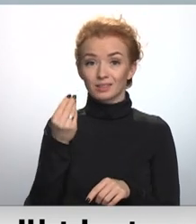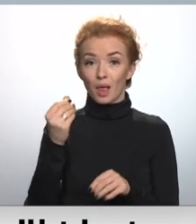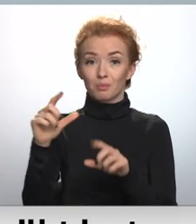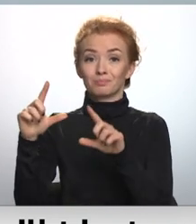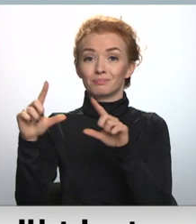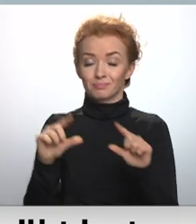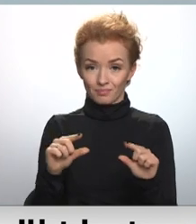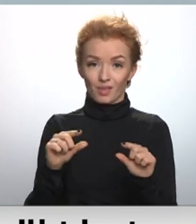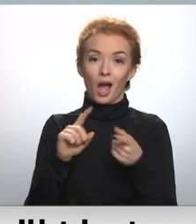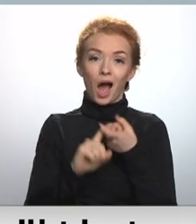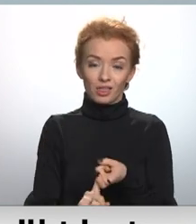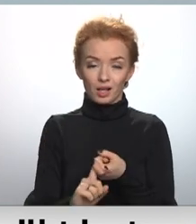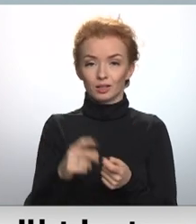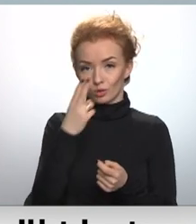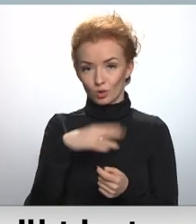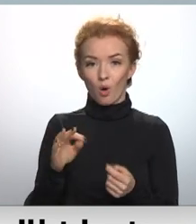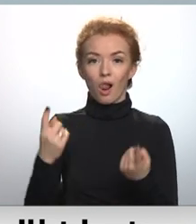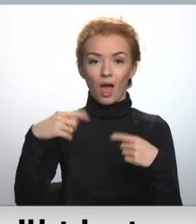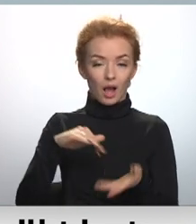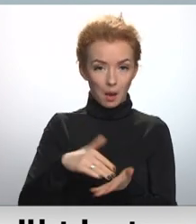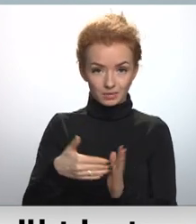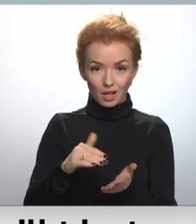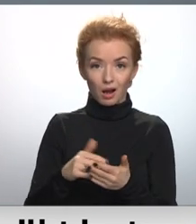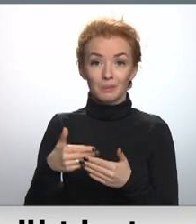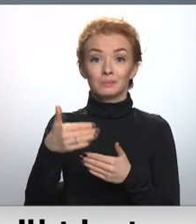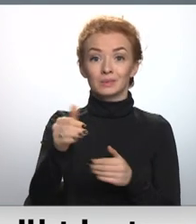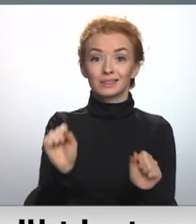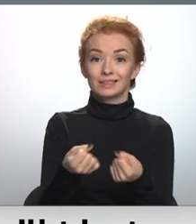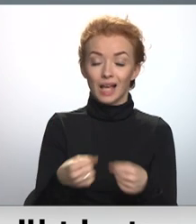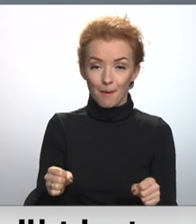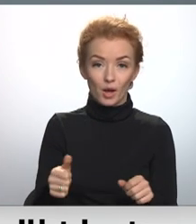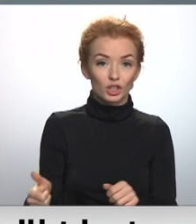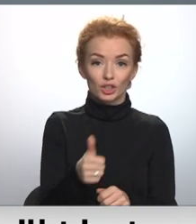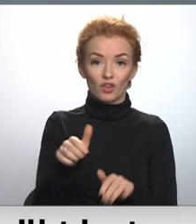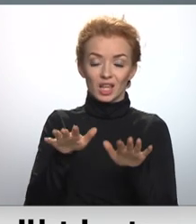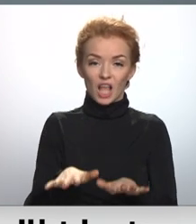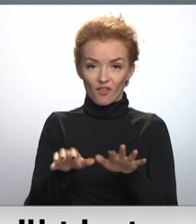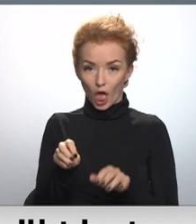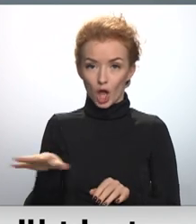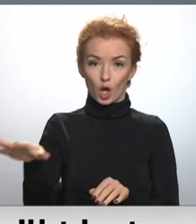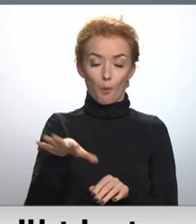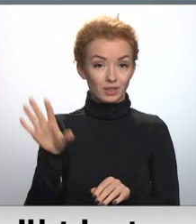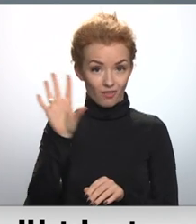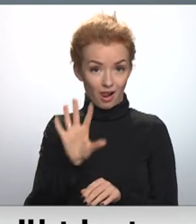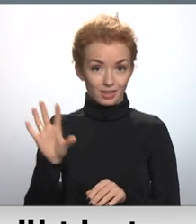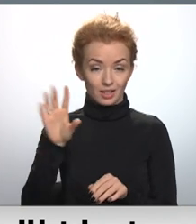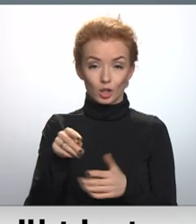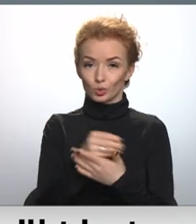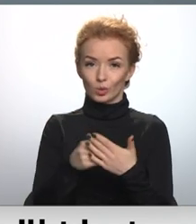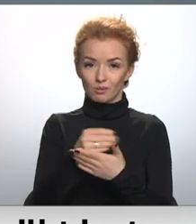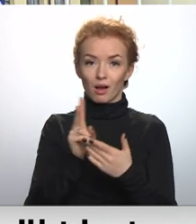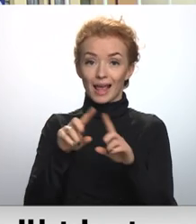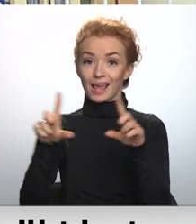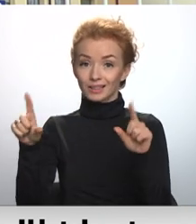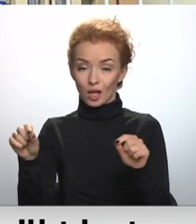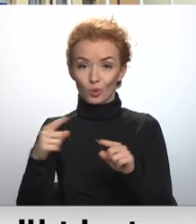pazemināšanos lielā mērā atkarīgas arī no laika apstākļiem gaidāmajā ziemā, īpaši Dienvidu Eiropas valstīs. Tas nozīmē, ka iestādēm un